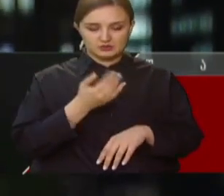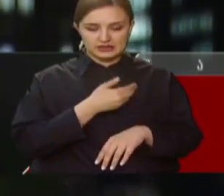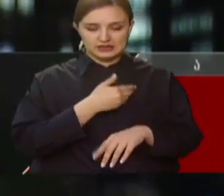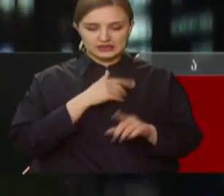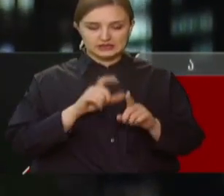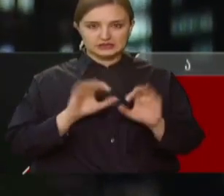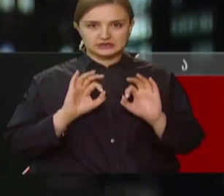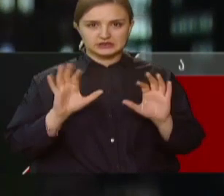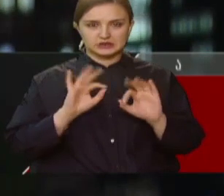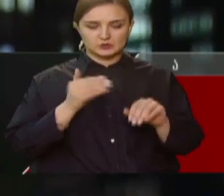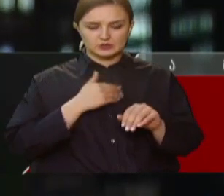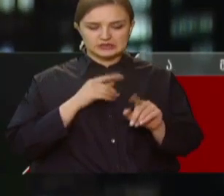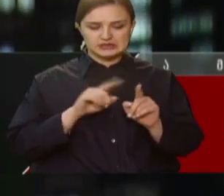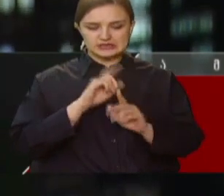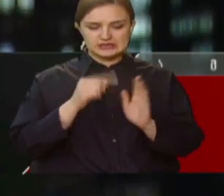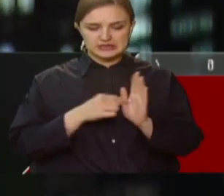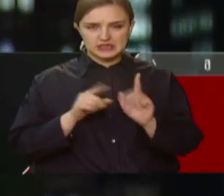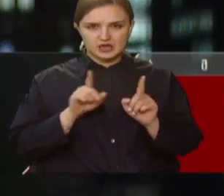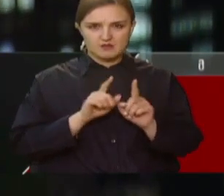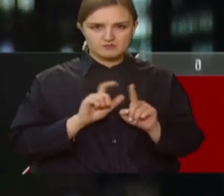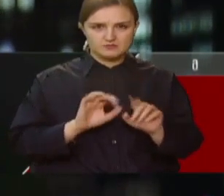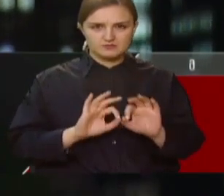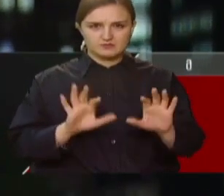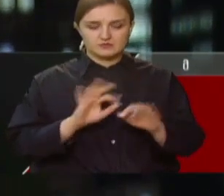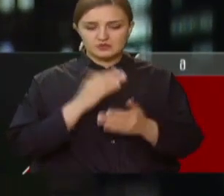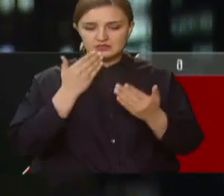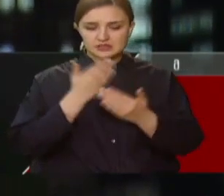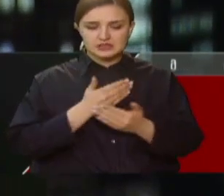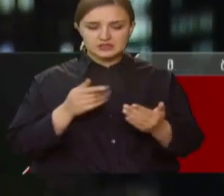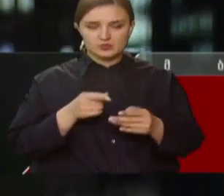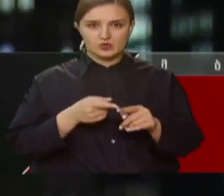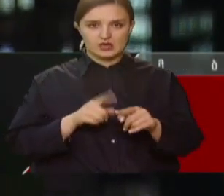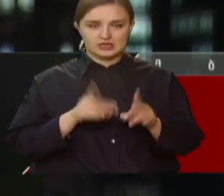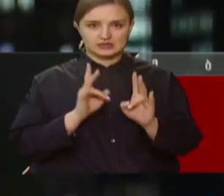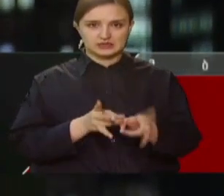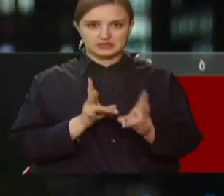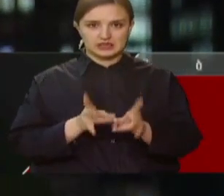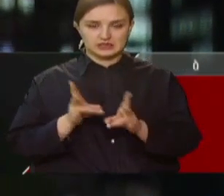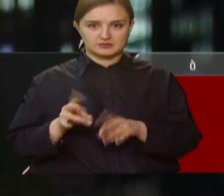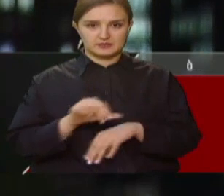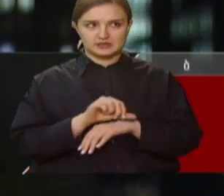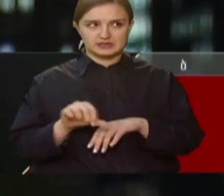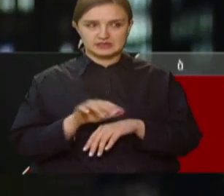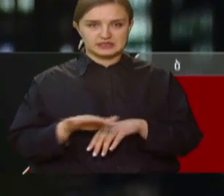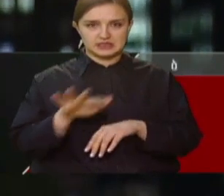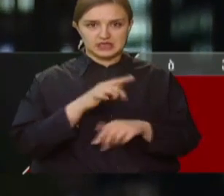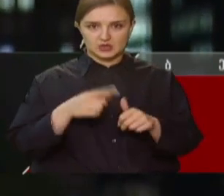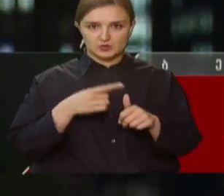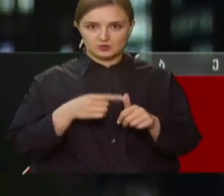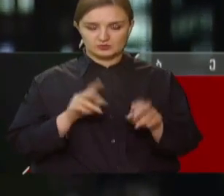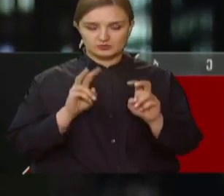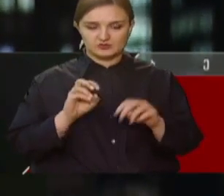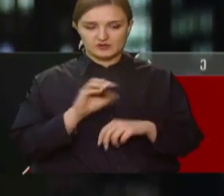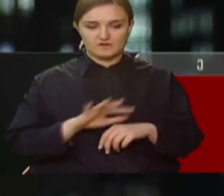გამოთქმისთვისაც ჩააკვეხონ ისეთ საკითხებთან დაკავშირებით, რომლებიც საბოლოო ჯამში აზიანებენ საგარეო იმიჯს, აზიანებენ